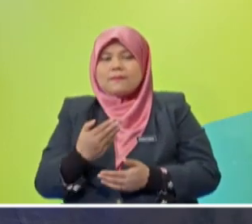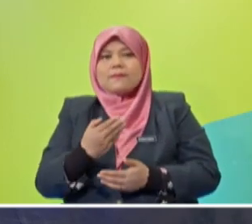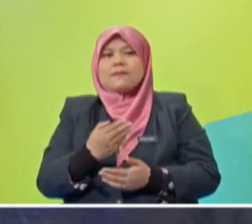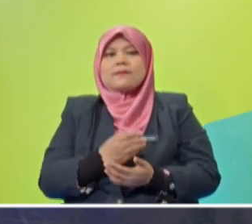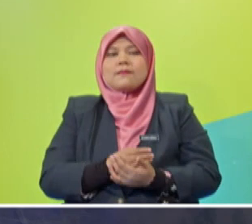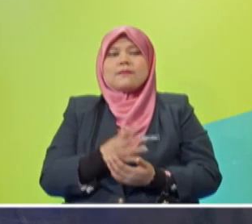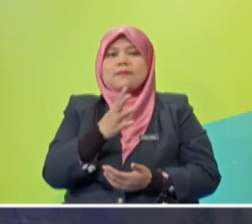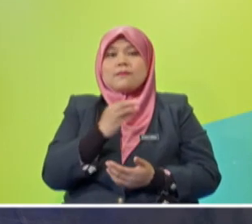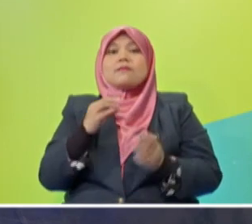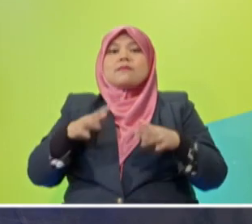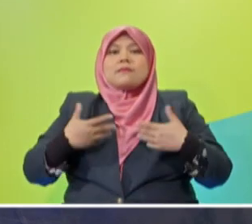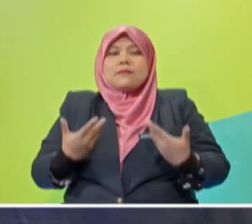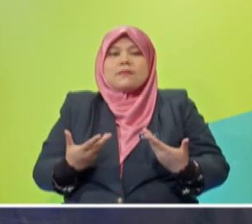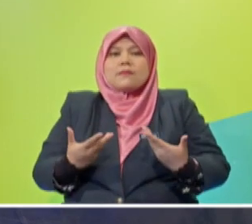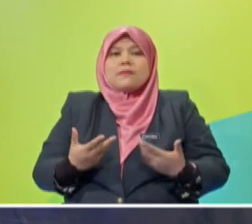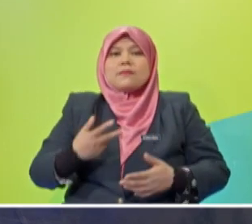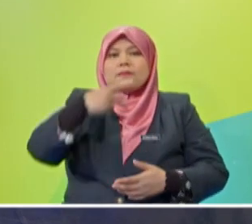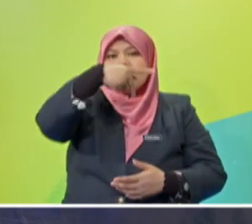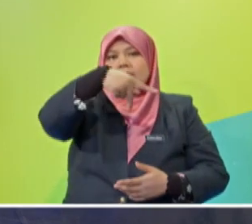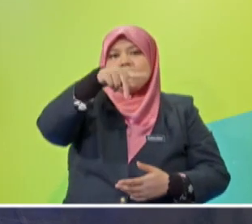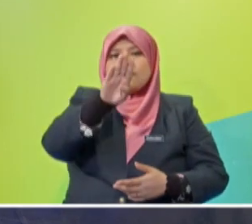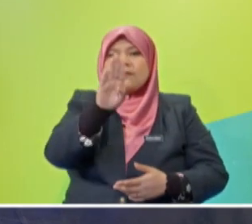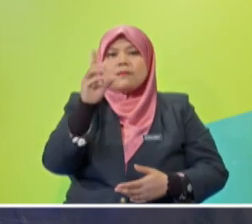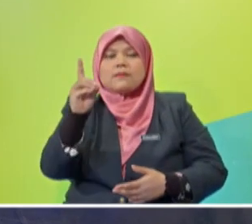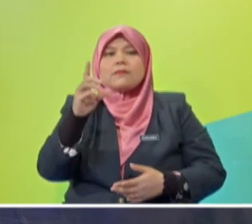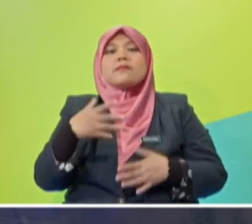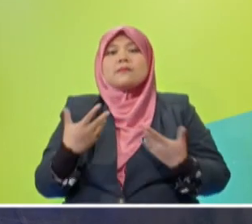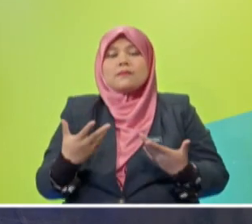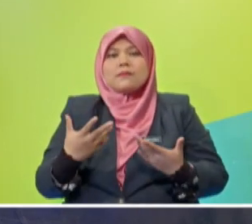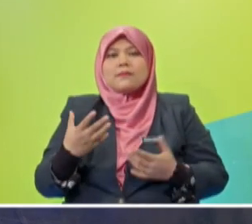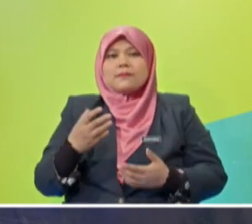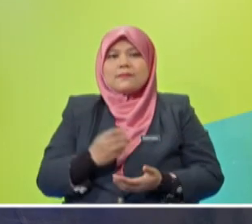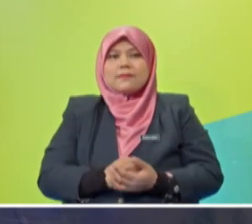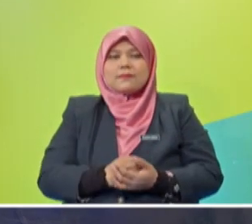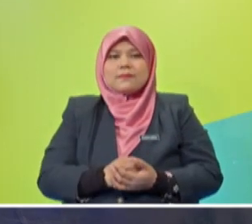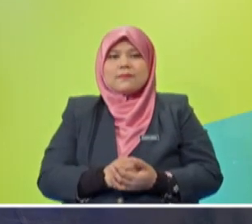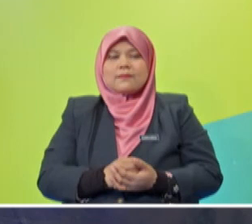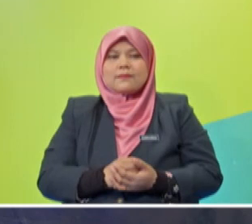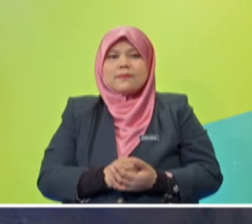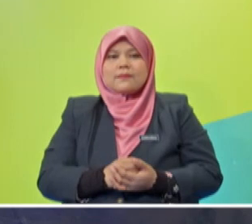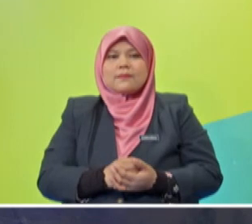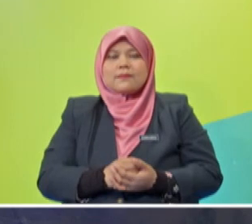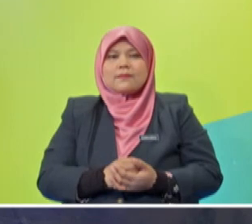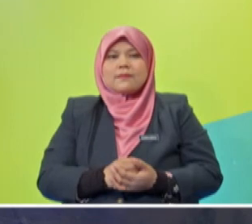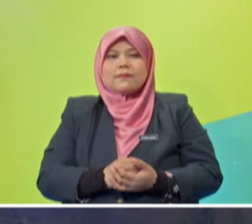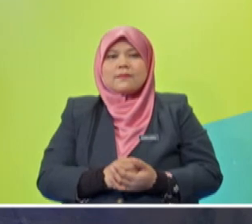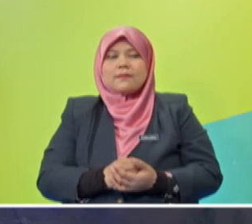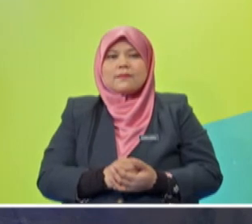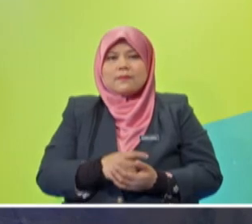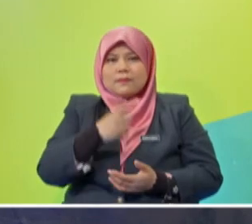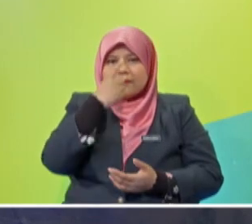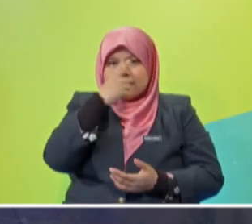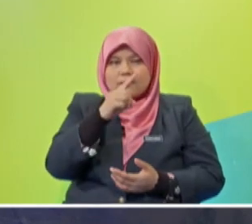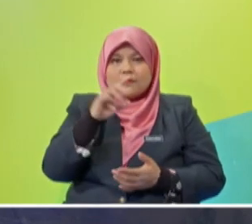Dan bagaimana pula dengan pentaksiran keseluruhan murid-murid cikgu hari ini? Cemerlang ke, memuaskan ke, macam mana? Okey, kalau dari segi kita tengok dari